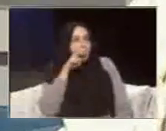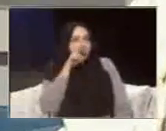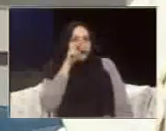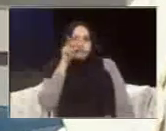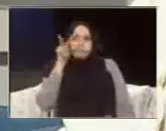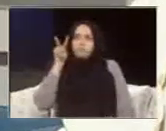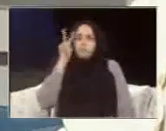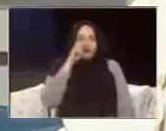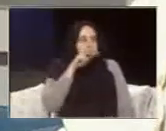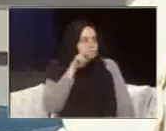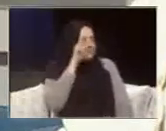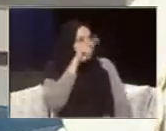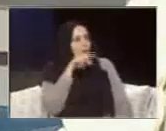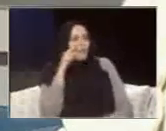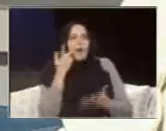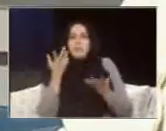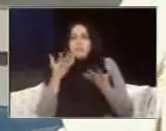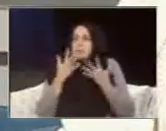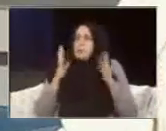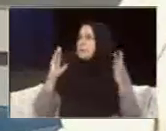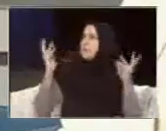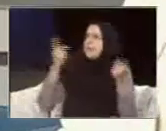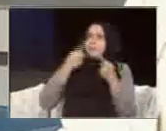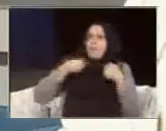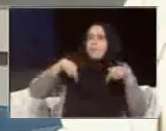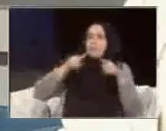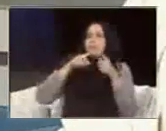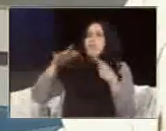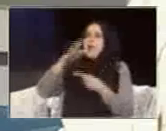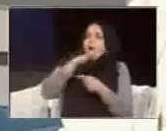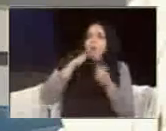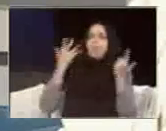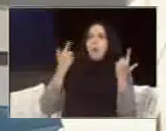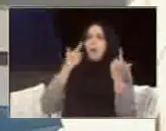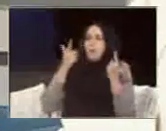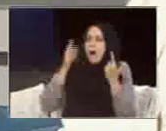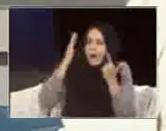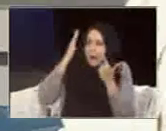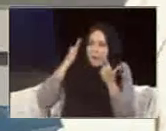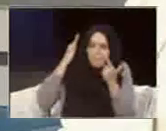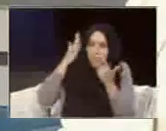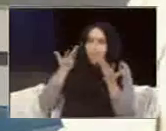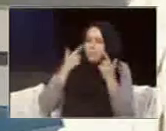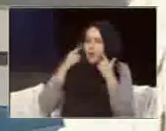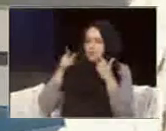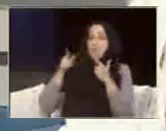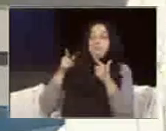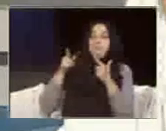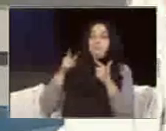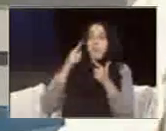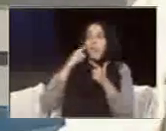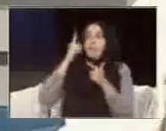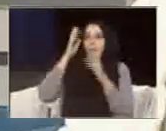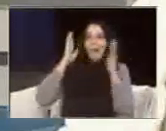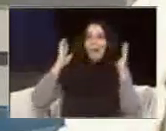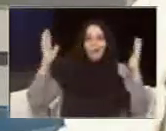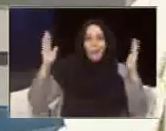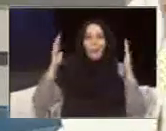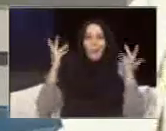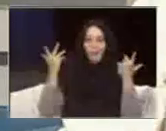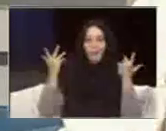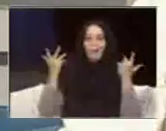والبصر حاسة من حواس الإدراك والتعلم، ينظر في المخلوقات ليدرك عظمة الخالق